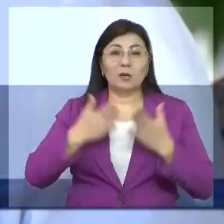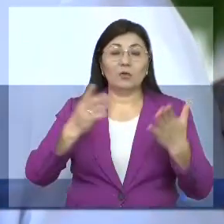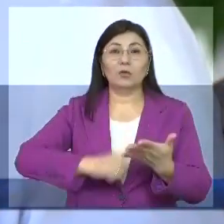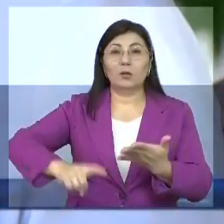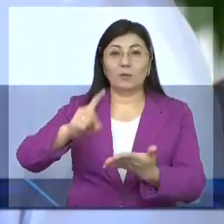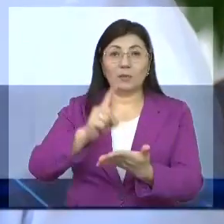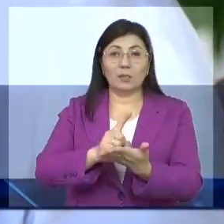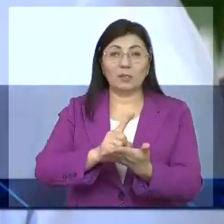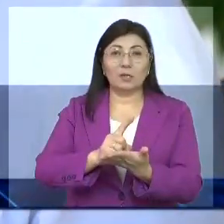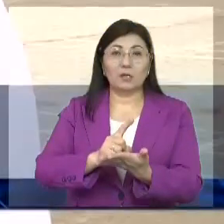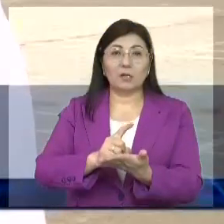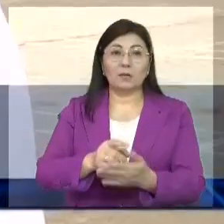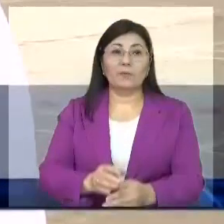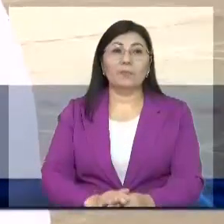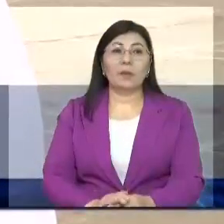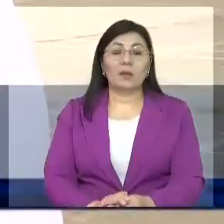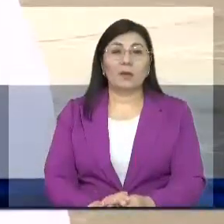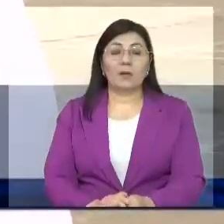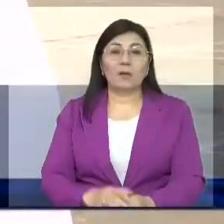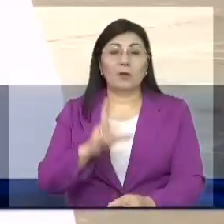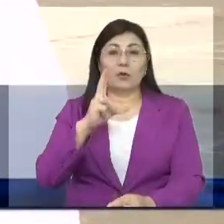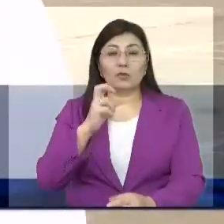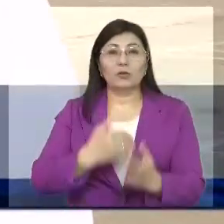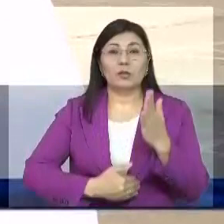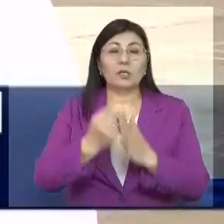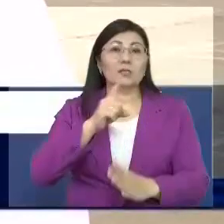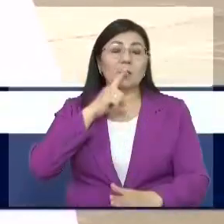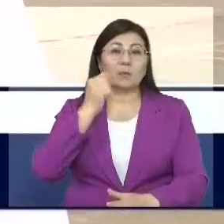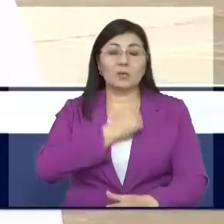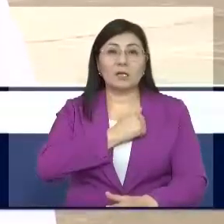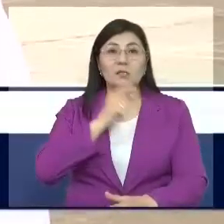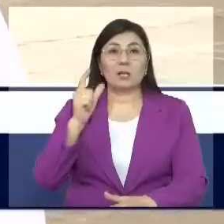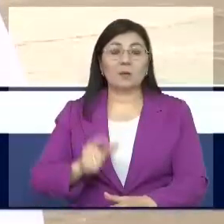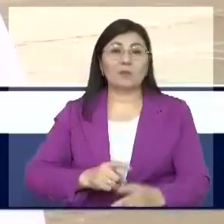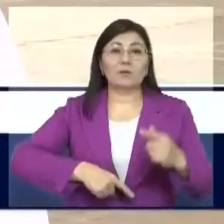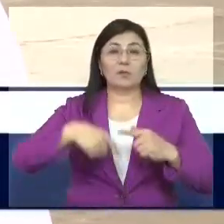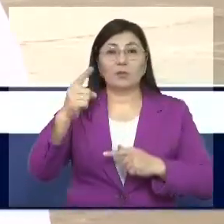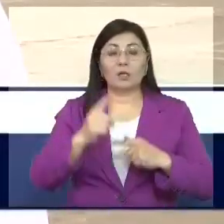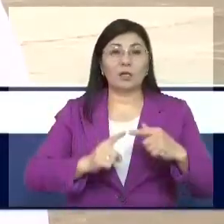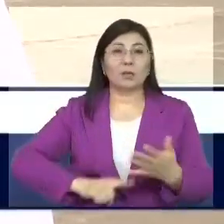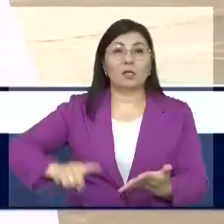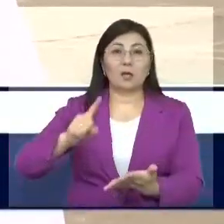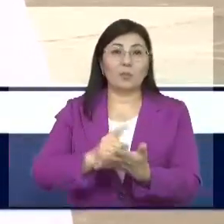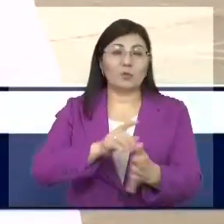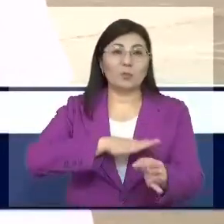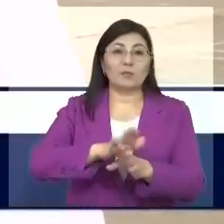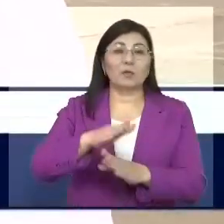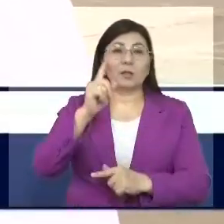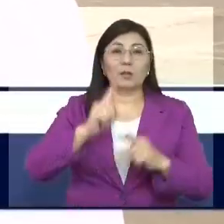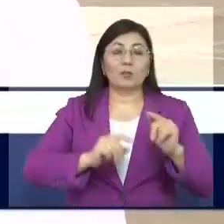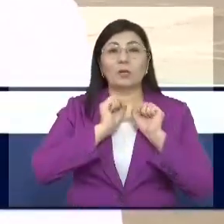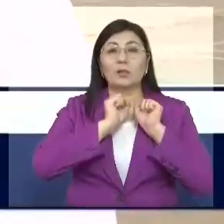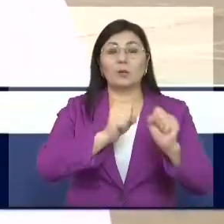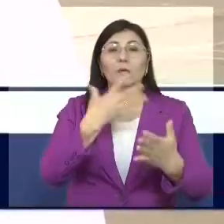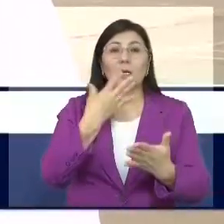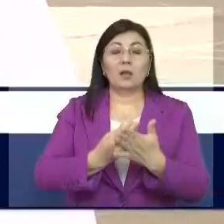міндетте зор байлық. 300-ден астам жас сарбаздар бүгін отан алдындағы борышын өтейді. Отанды қорғау әрбір ер